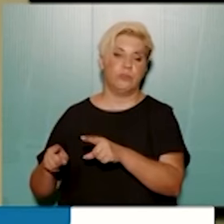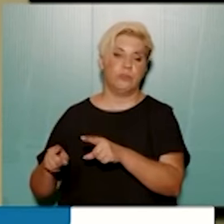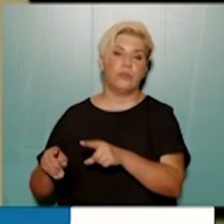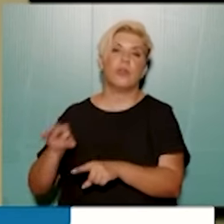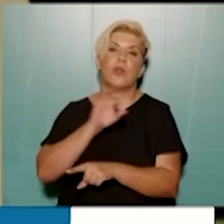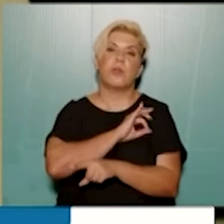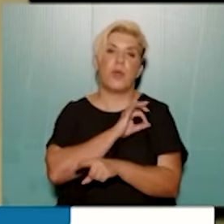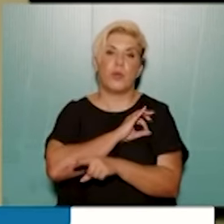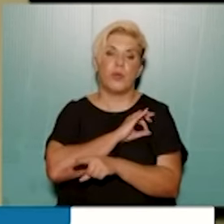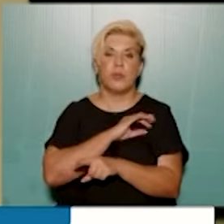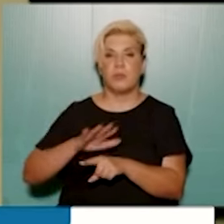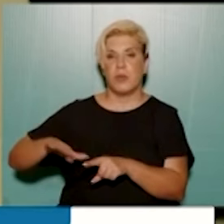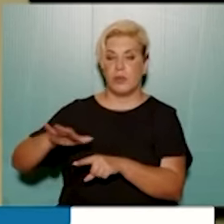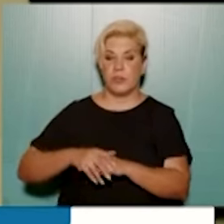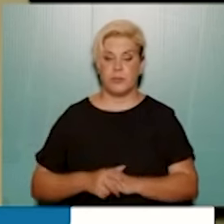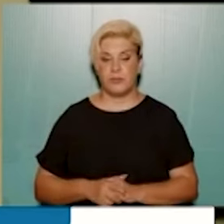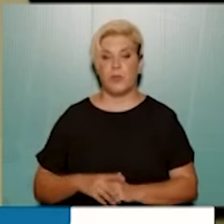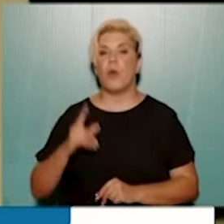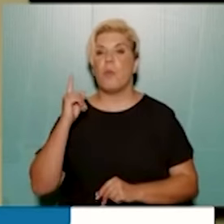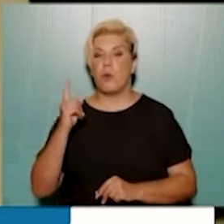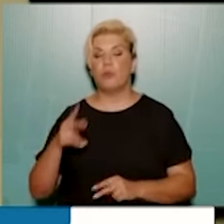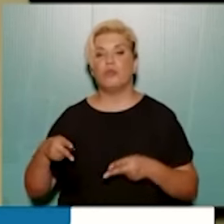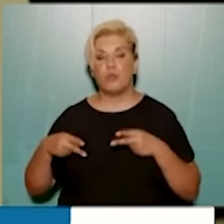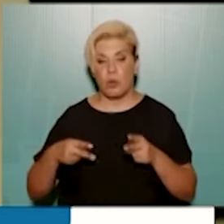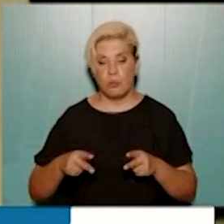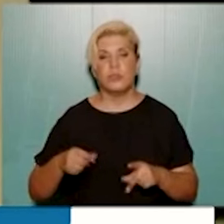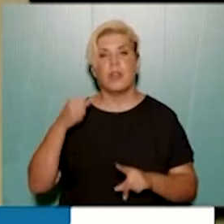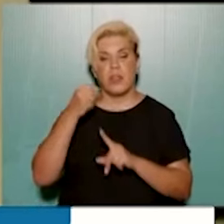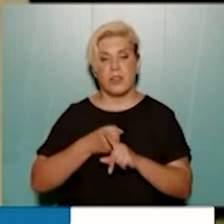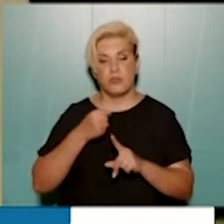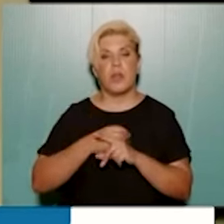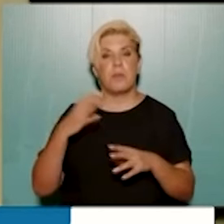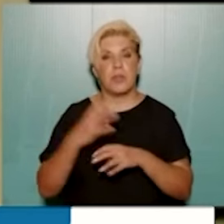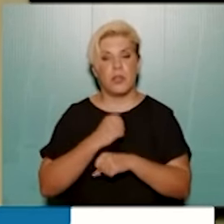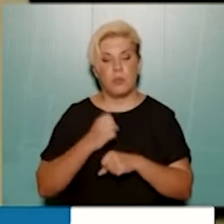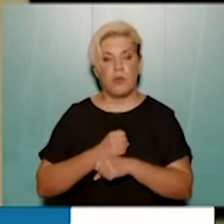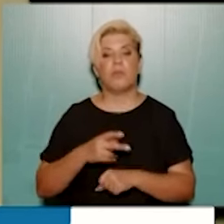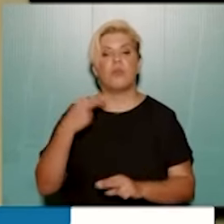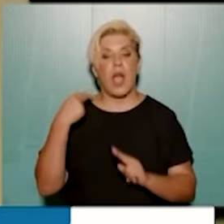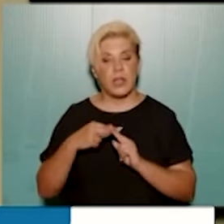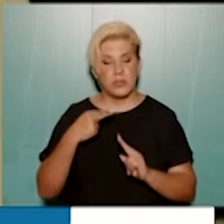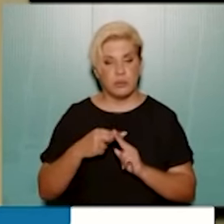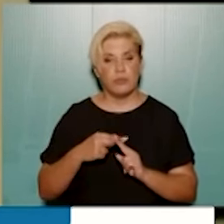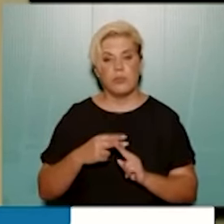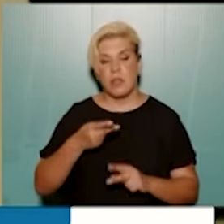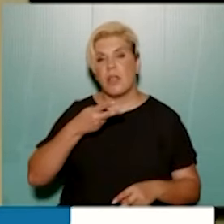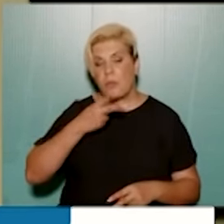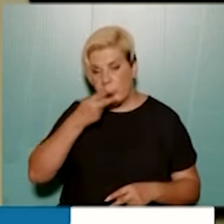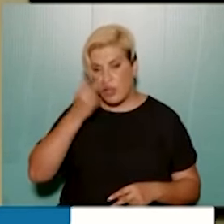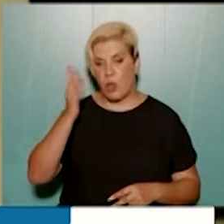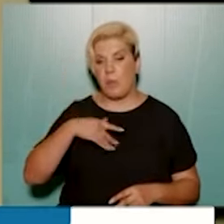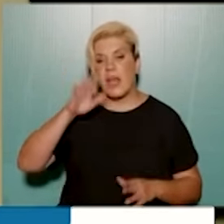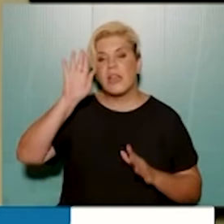των υπηαγωγείων της περιοχής. Είναι ο μόνος δρόμος για να διεκδικήσουμε και να πετύχουμε αυτά που μας αξίζουν και δικαιούμαστε. Και